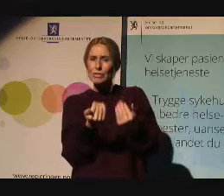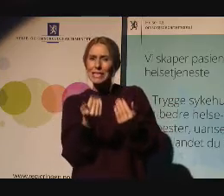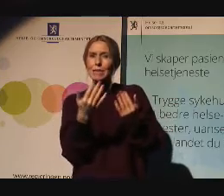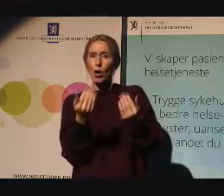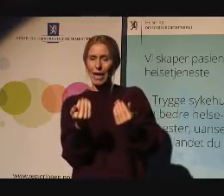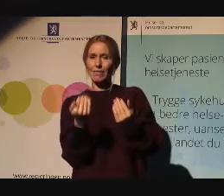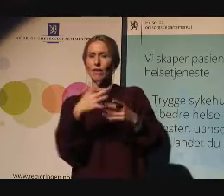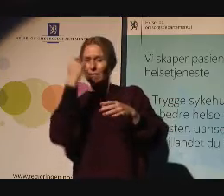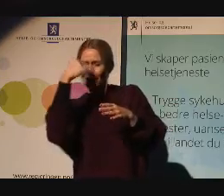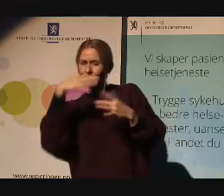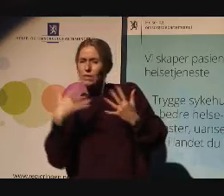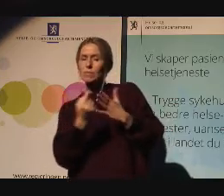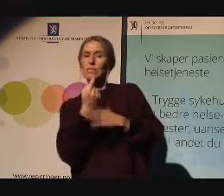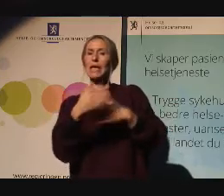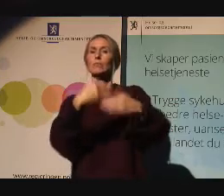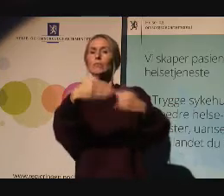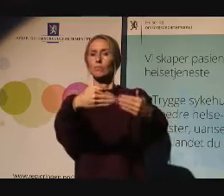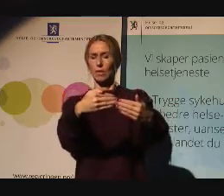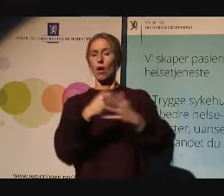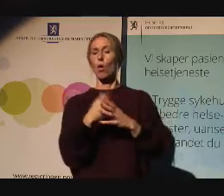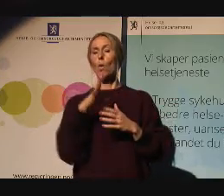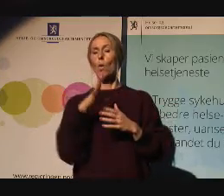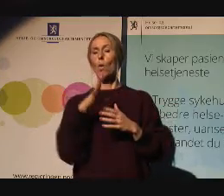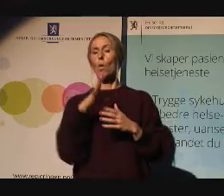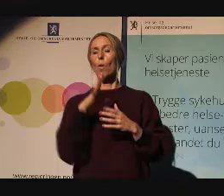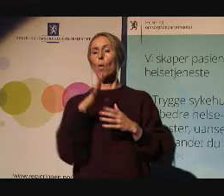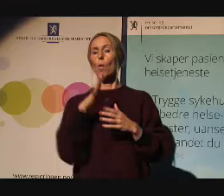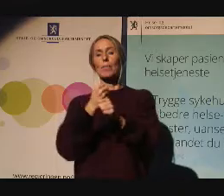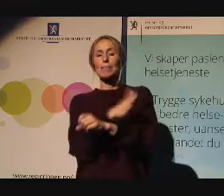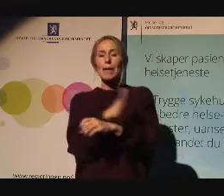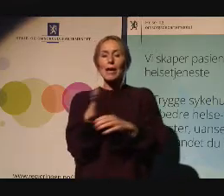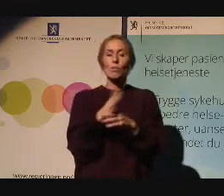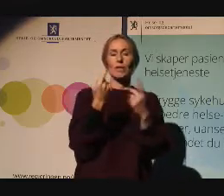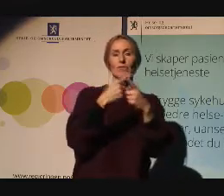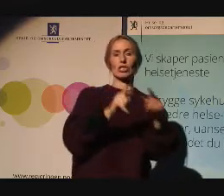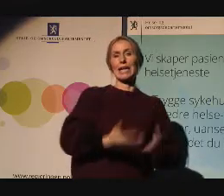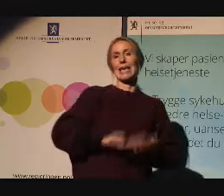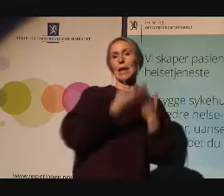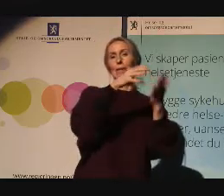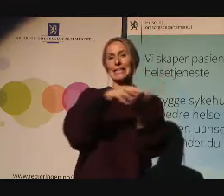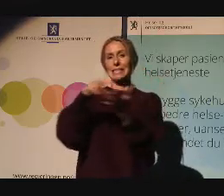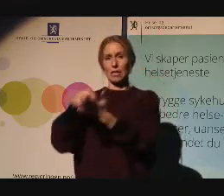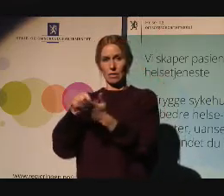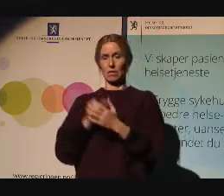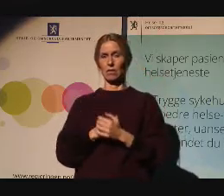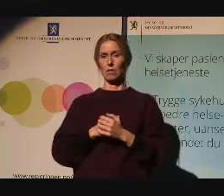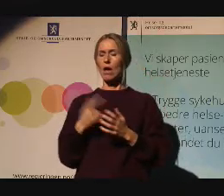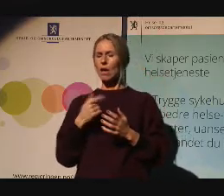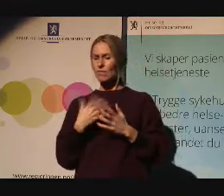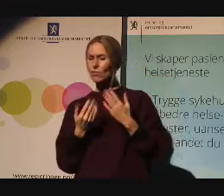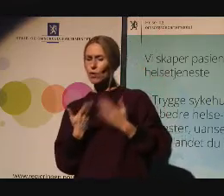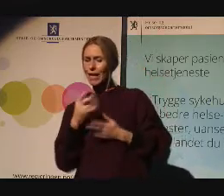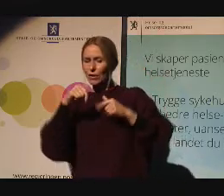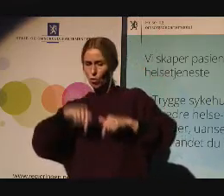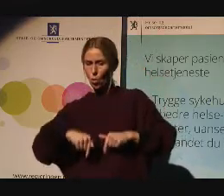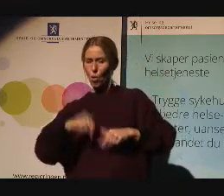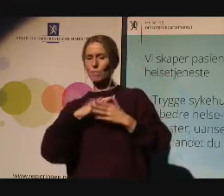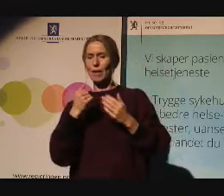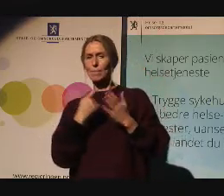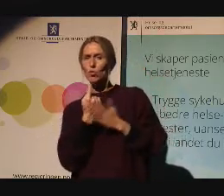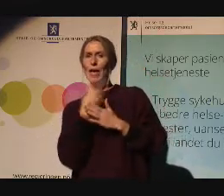og behandling, og bedre samarbeid mellom de ulike hjelpeinstansene. Vi vurderer nå om det vil være hensiktsmessig å